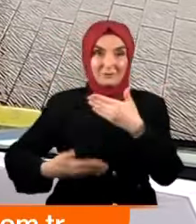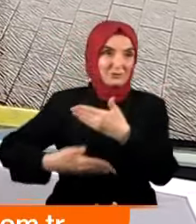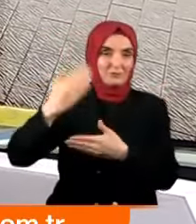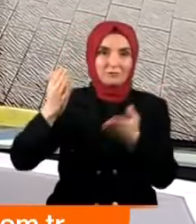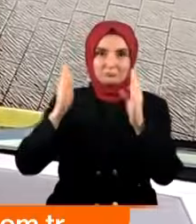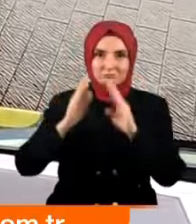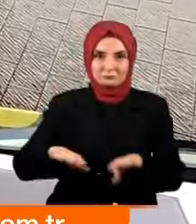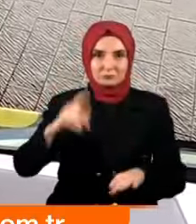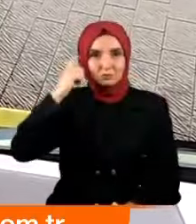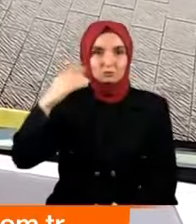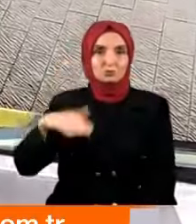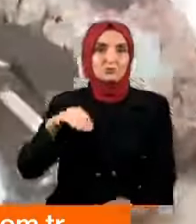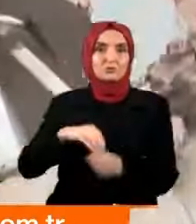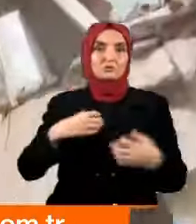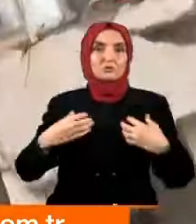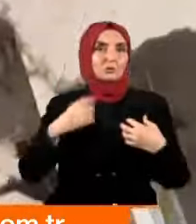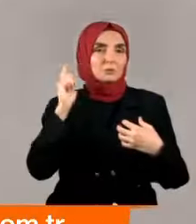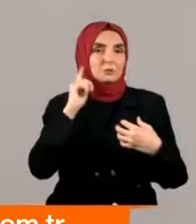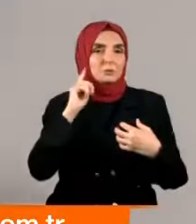yaşadılar.